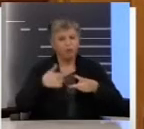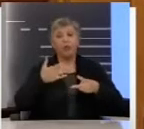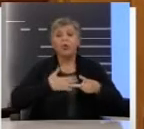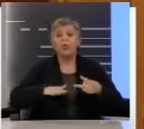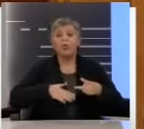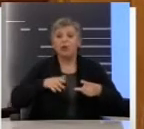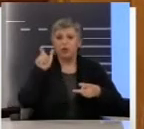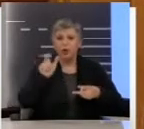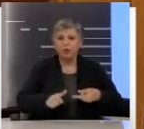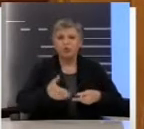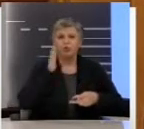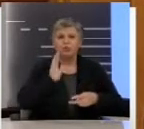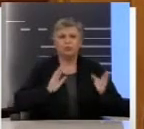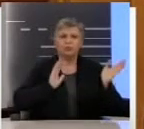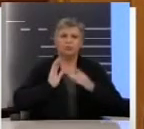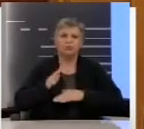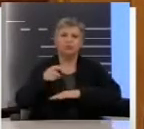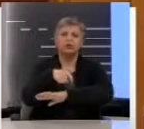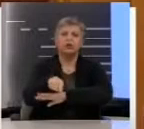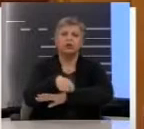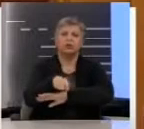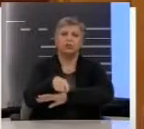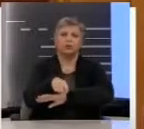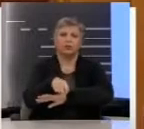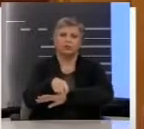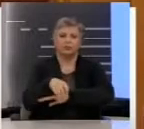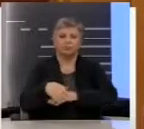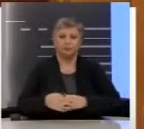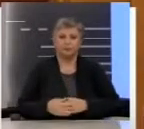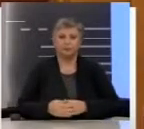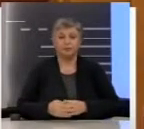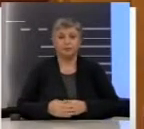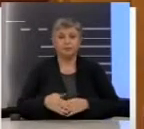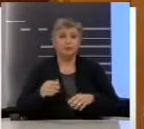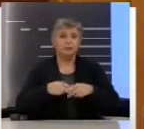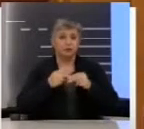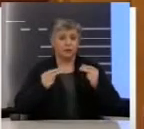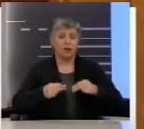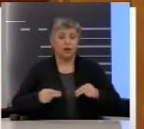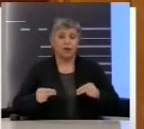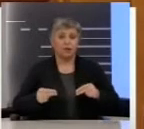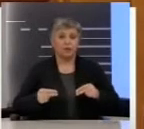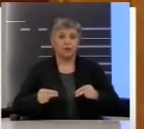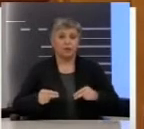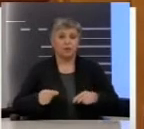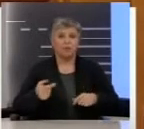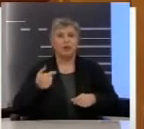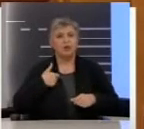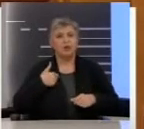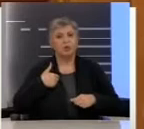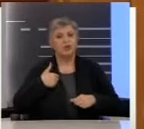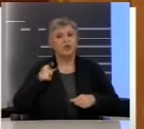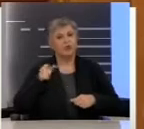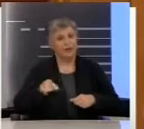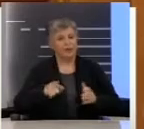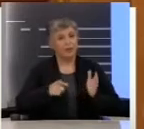νομική κατοχήρωση της αλλαγής ταυτότητας φύλου. Συνεπώς, νομίζω ότι αυτά πρέπει να παραθούν